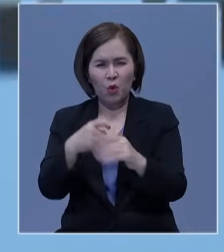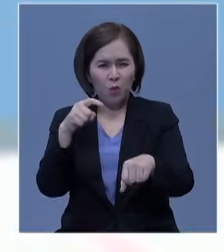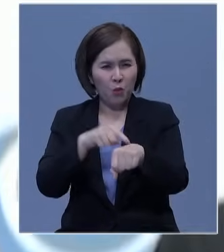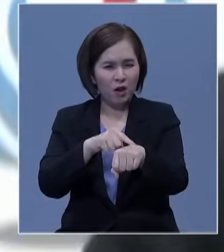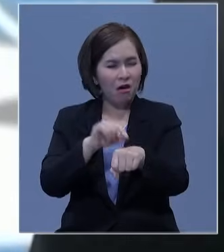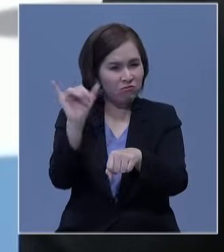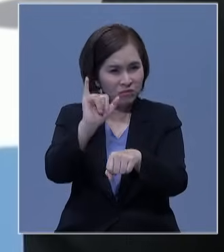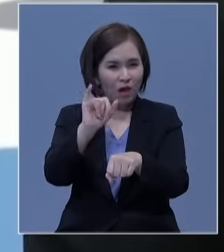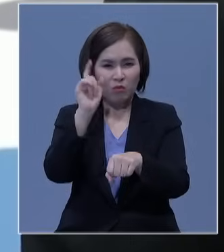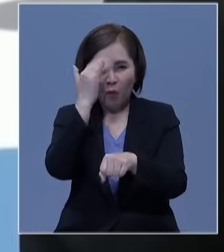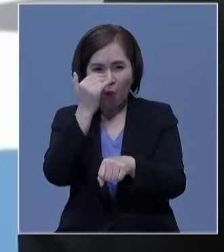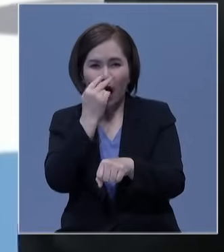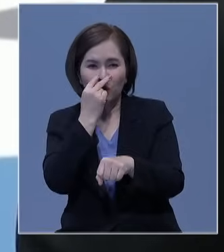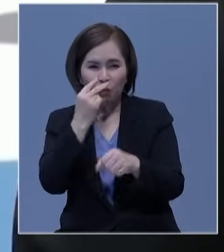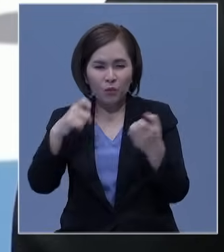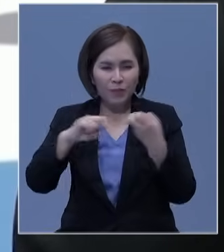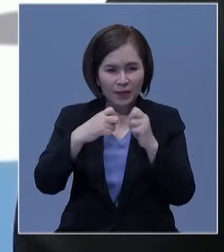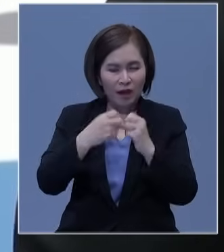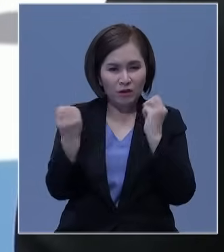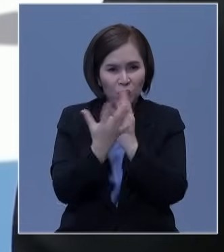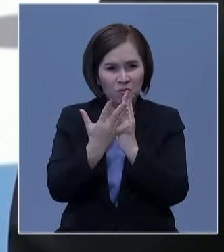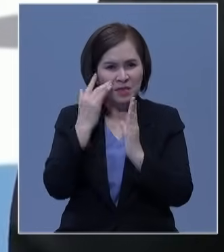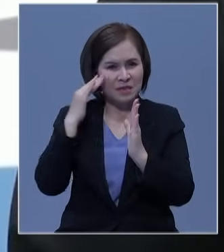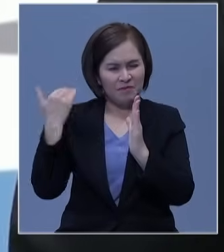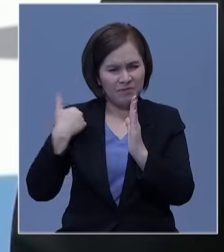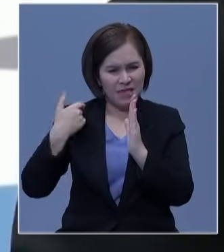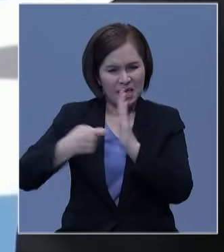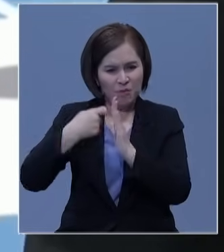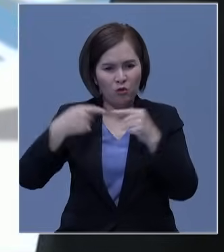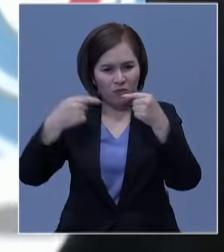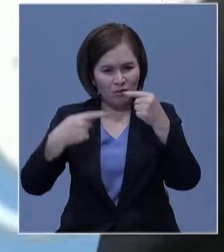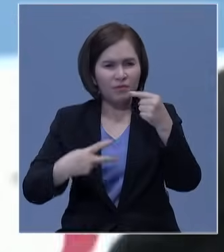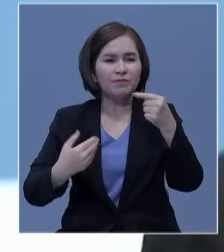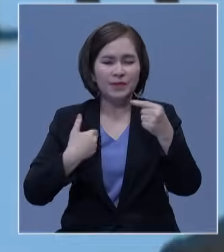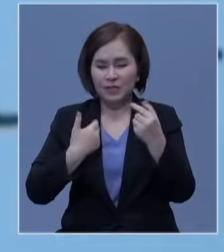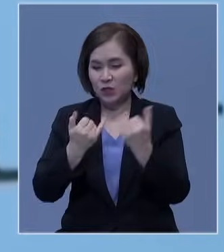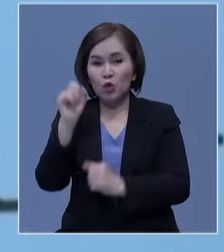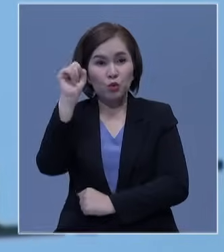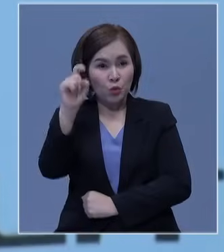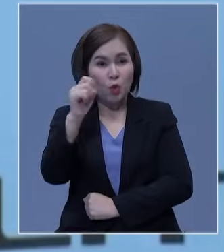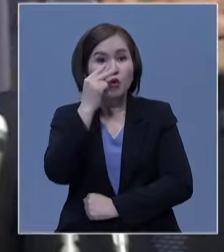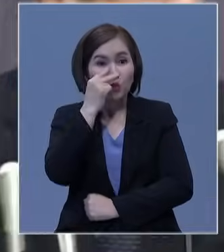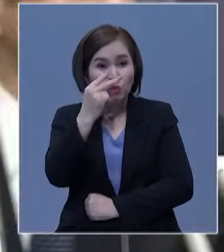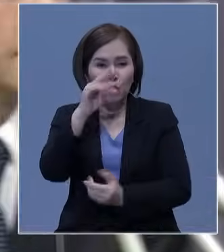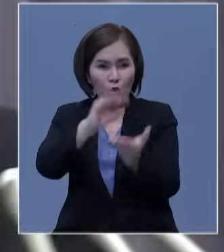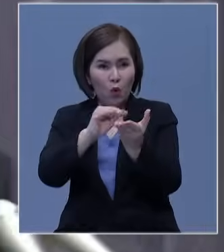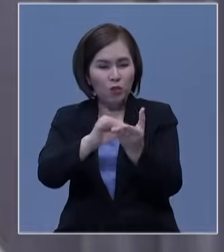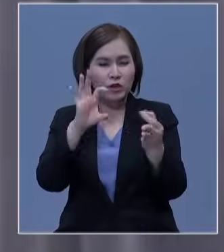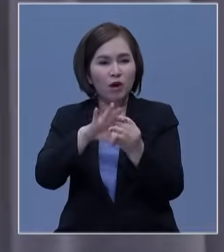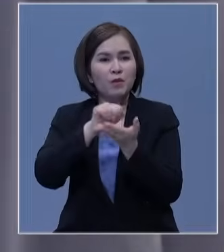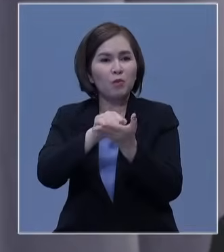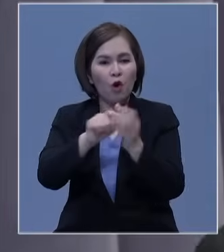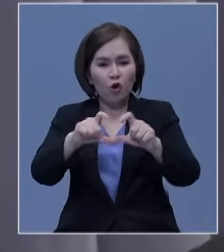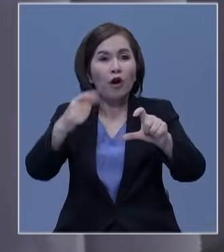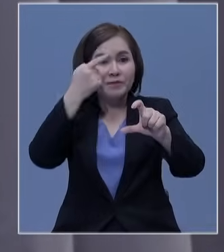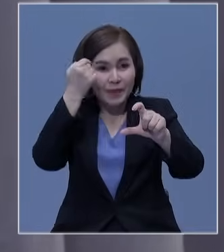เหตุส่วนใหญ่เนี่ยมักเกิดจากหลายปัจจัยประกอบกันตอนนี้ภารกิจเร่งด่วนที่สุดคงเป็นการกู้กล่องดำบันทึกข้อมูลการบินแล้ว